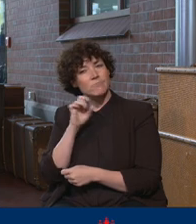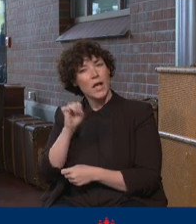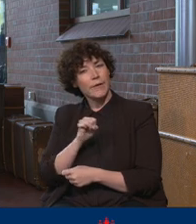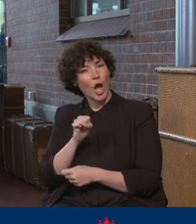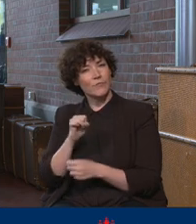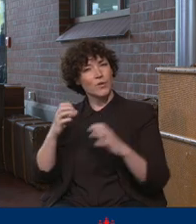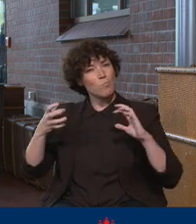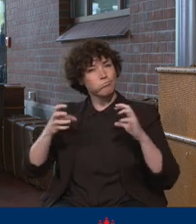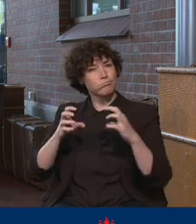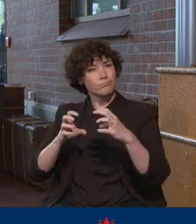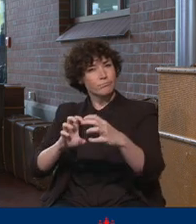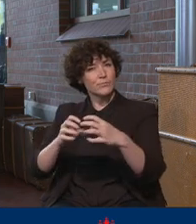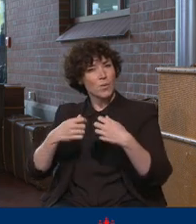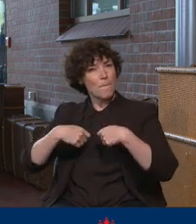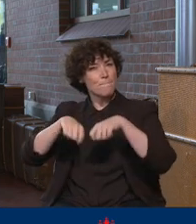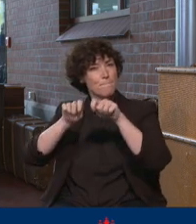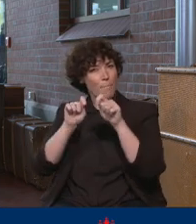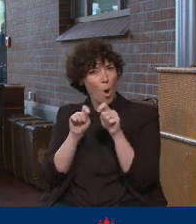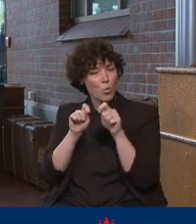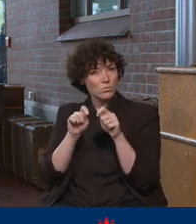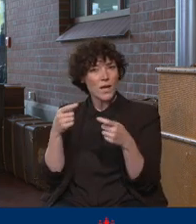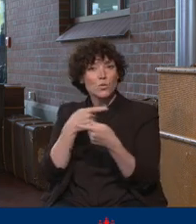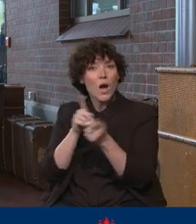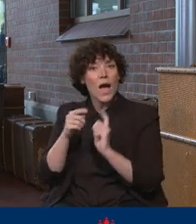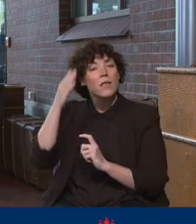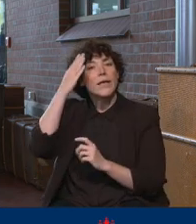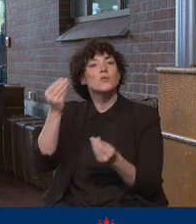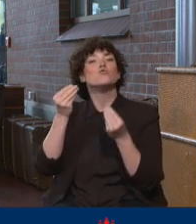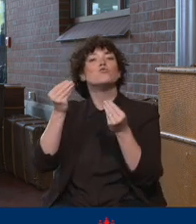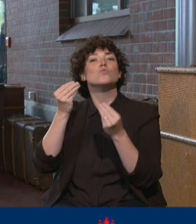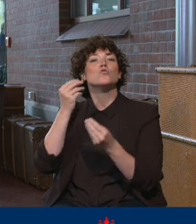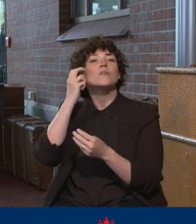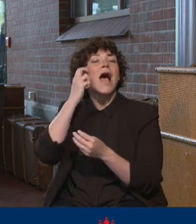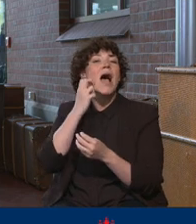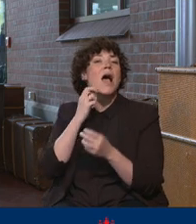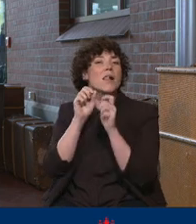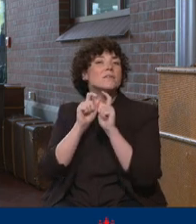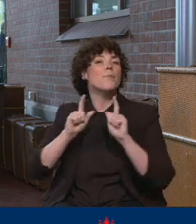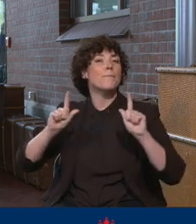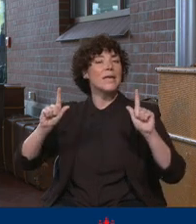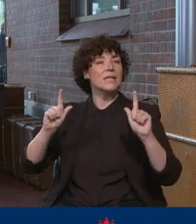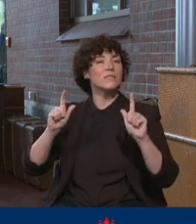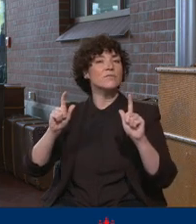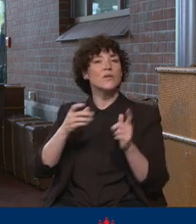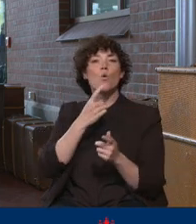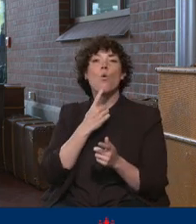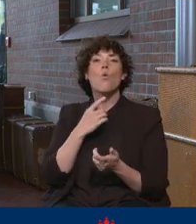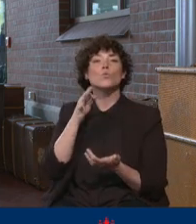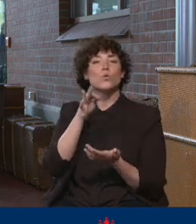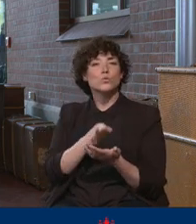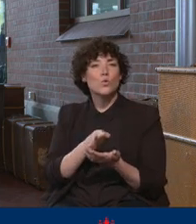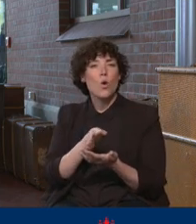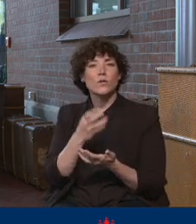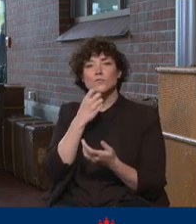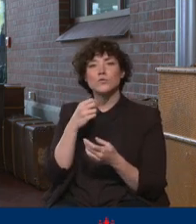bauern alle die diese historischen bilder von rothenburgsort noch im kopf haben und da will ich jetzt gar nicht romantisch auf historische